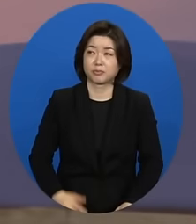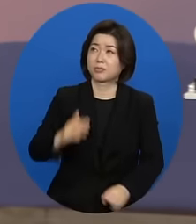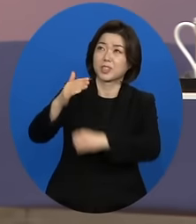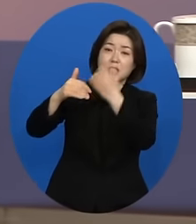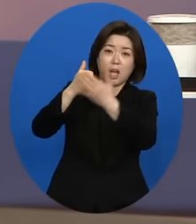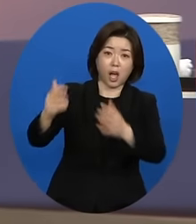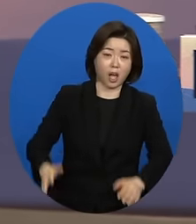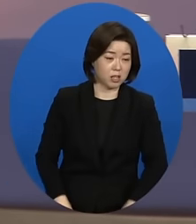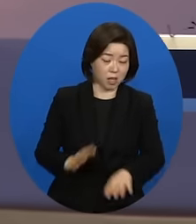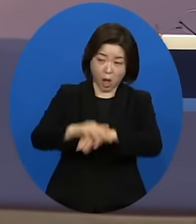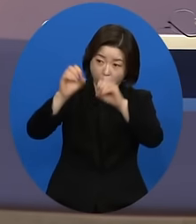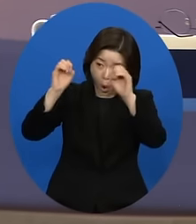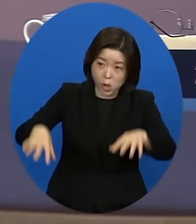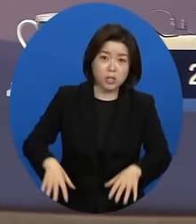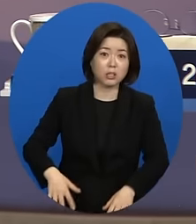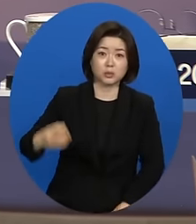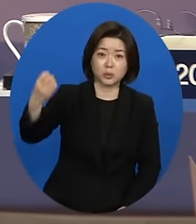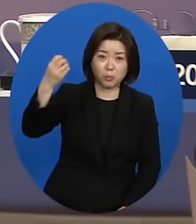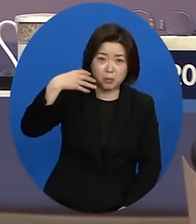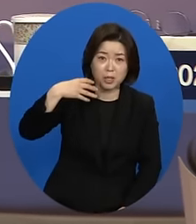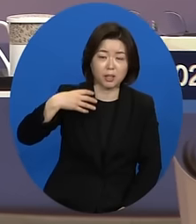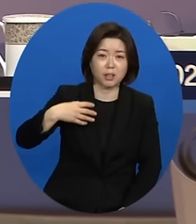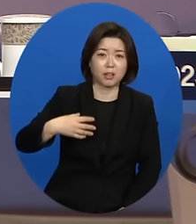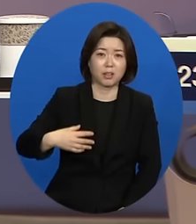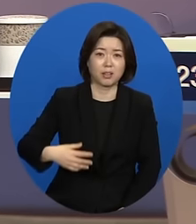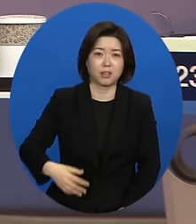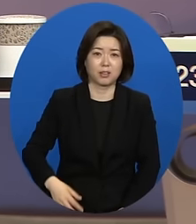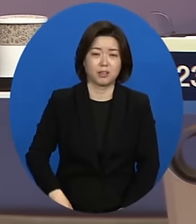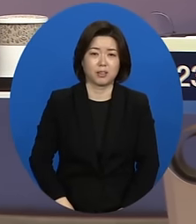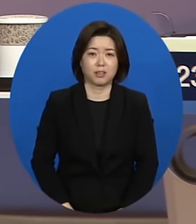하나님이 헌일하셨대요.